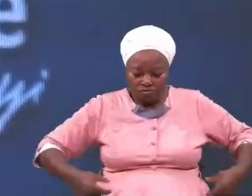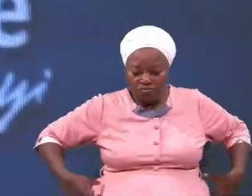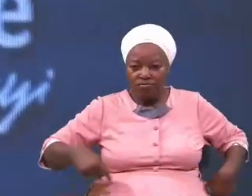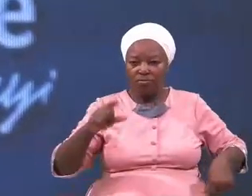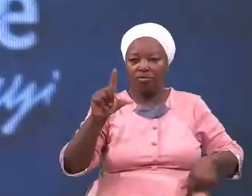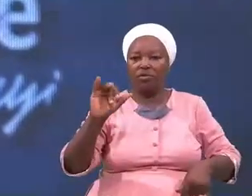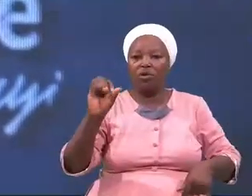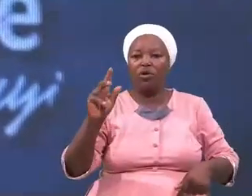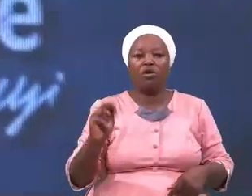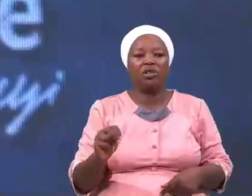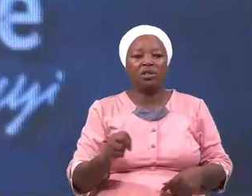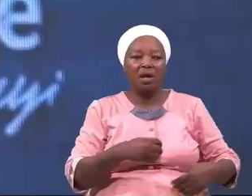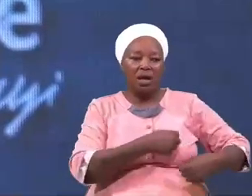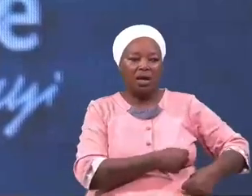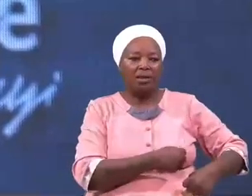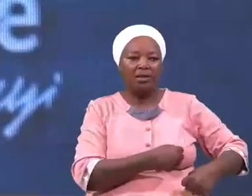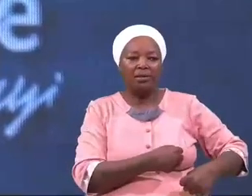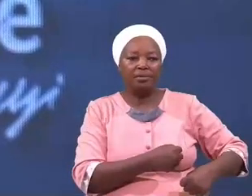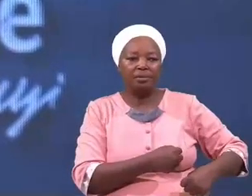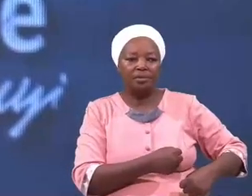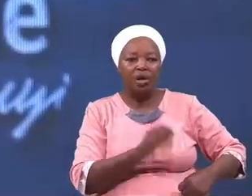Quand vous le mangerez, vous aurez vos reins sains,